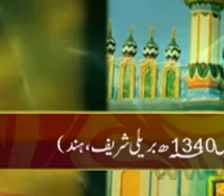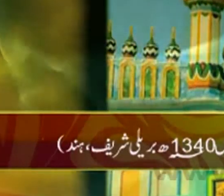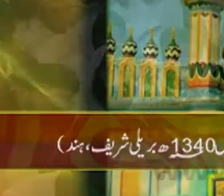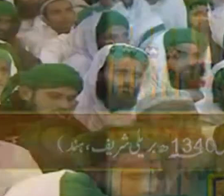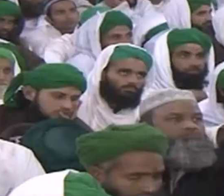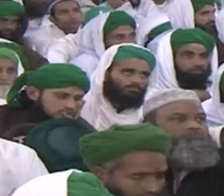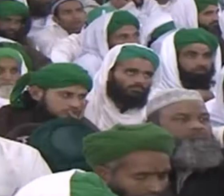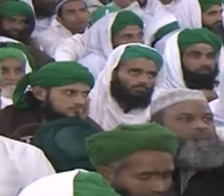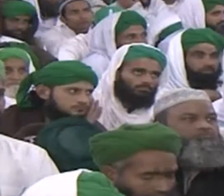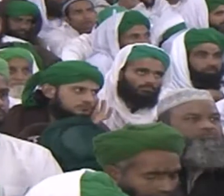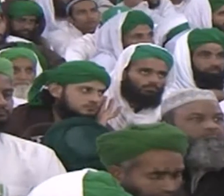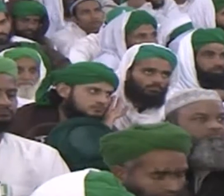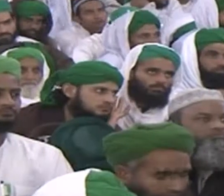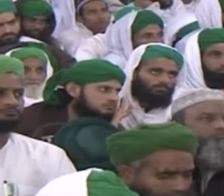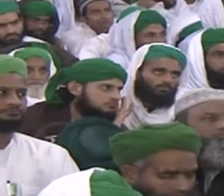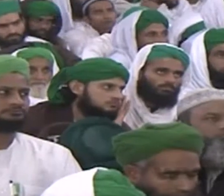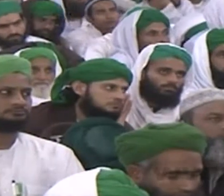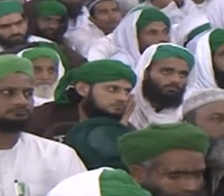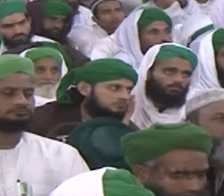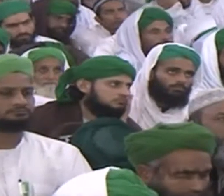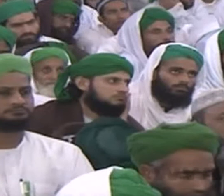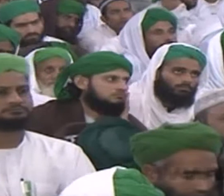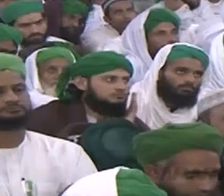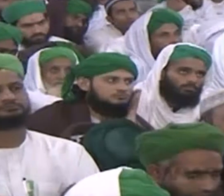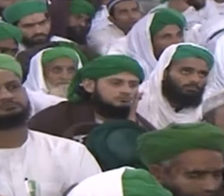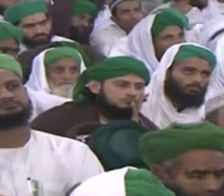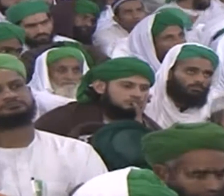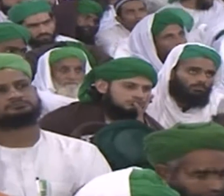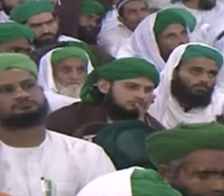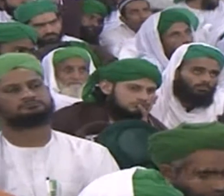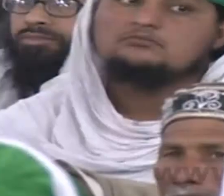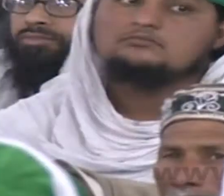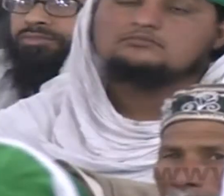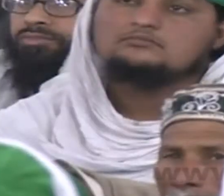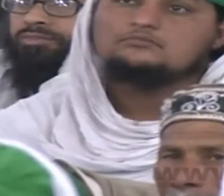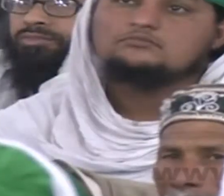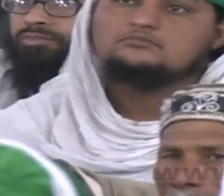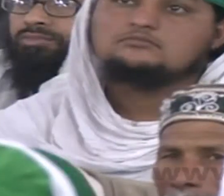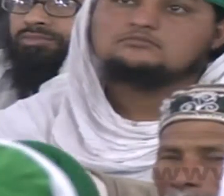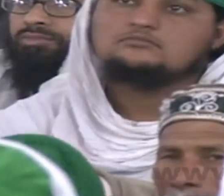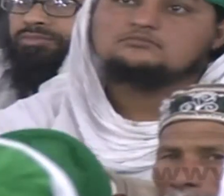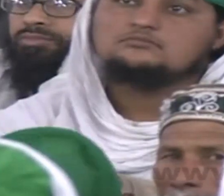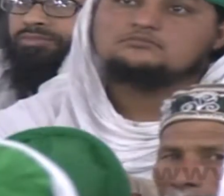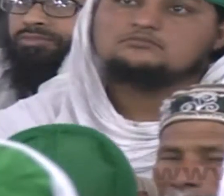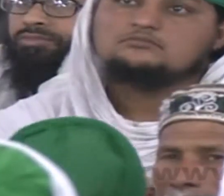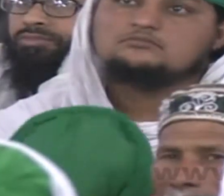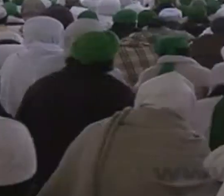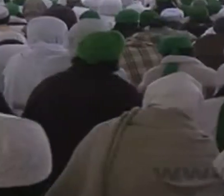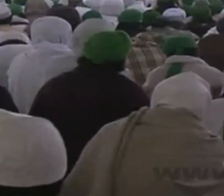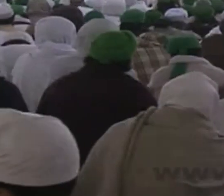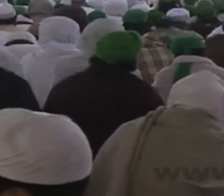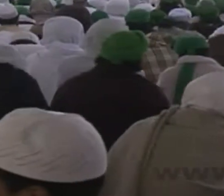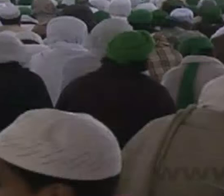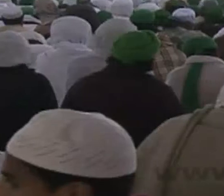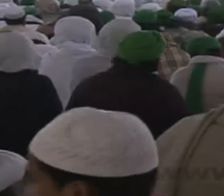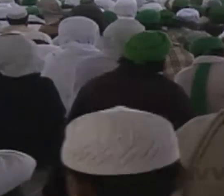फरमाते, तैबा सही अफसर मक्का ही बड़ा साहिब। हम इश्क के बंदे हैं, क्यों बात बढ़ाई, हमसे